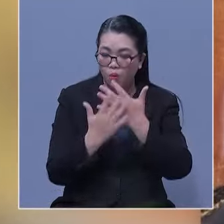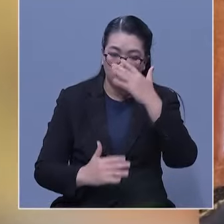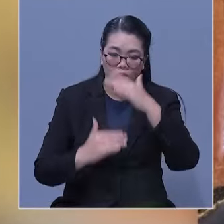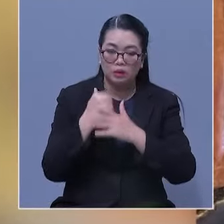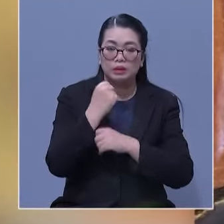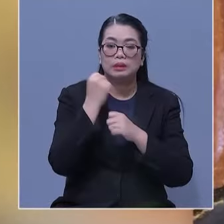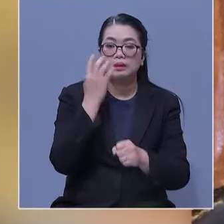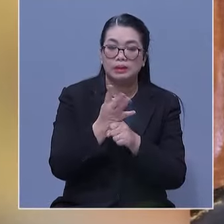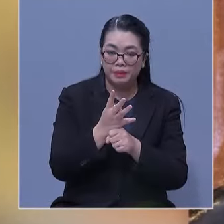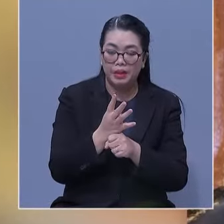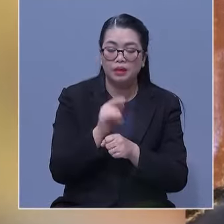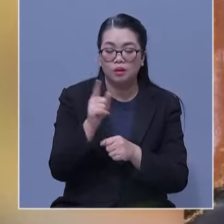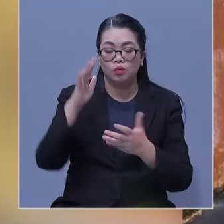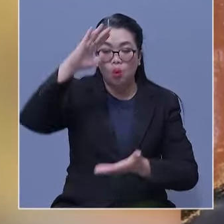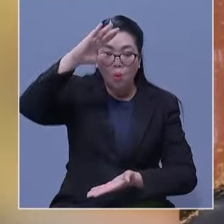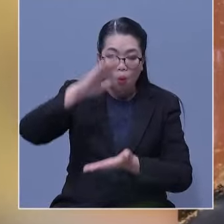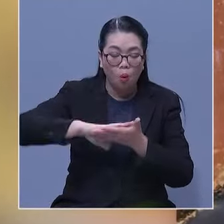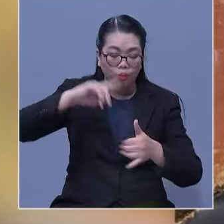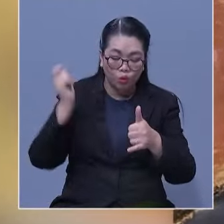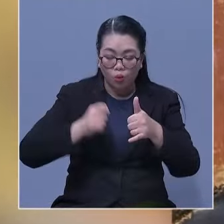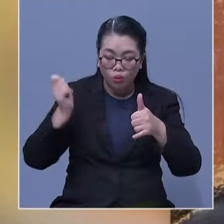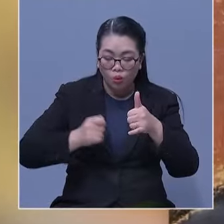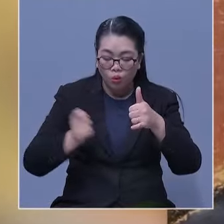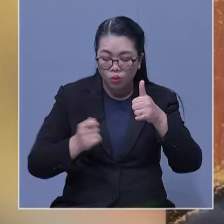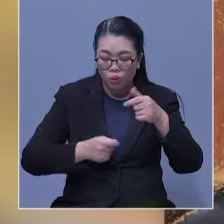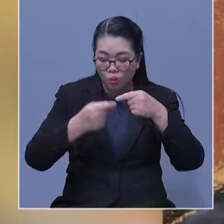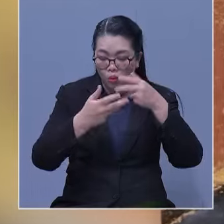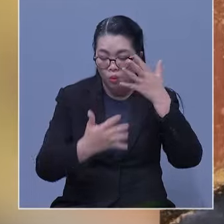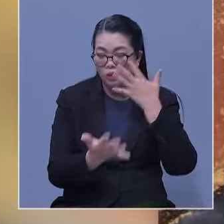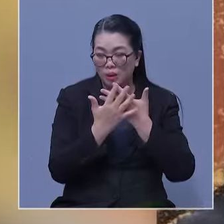4ปีนั่นเท่ากับว่าถ้าทรัมป์ถูกตัดสินจำ